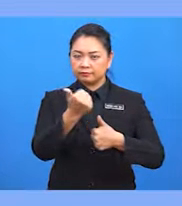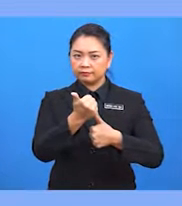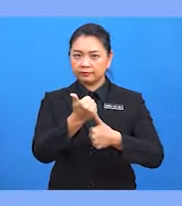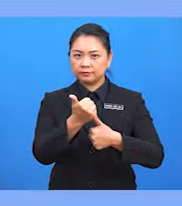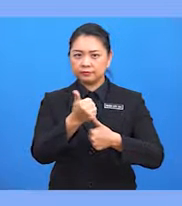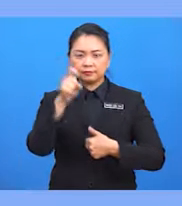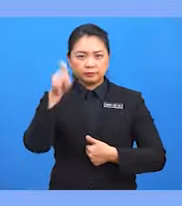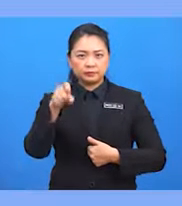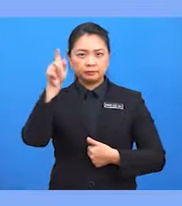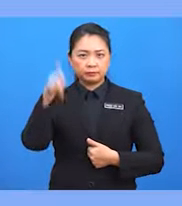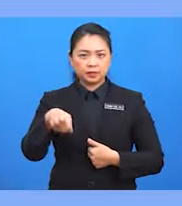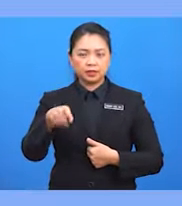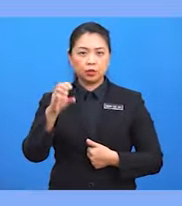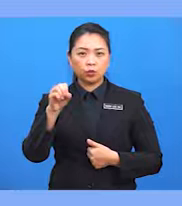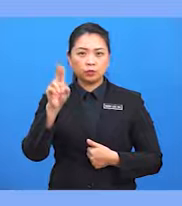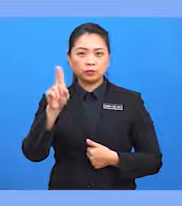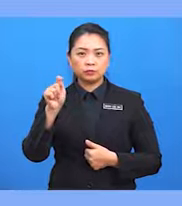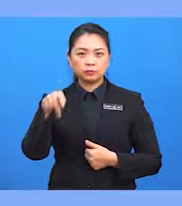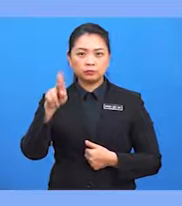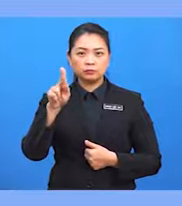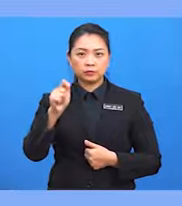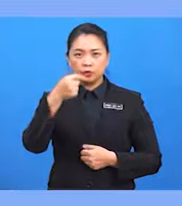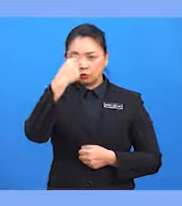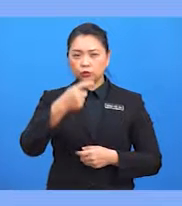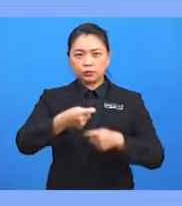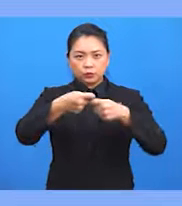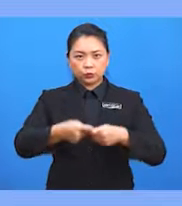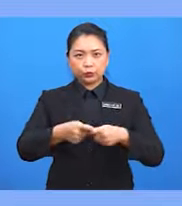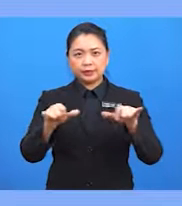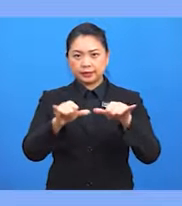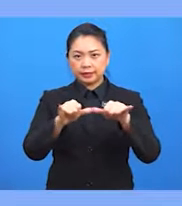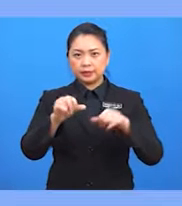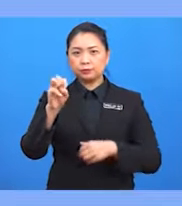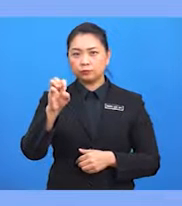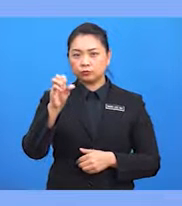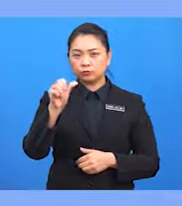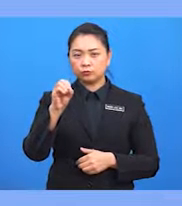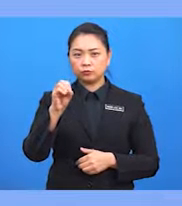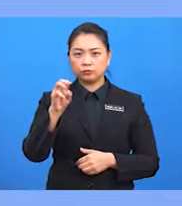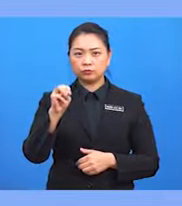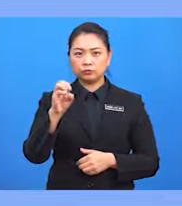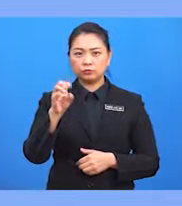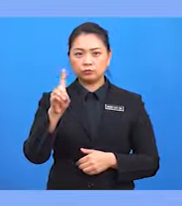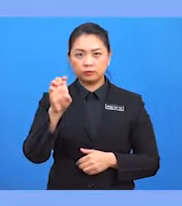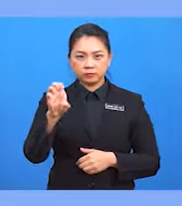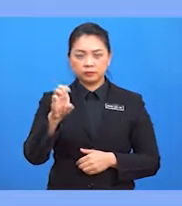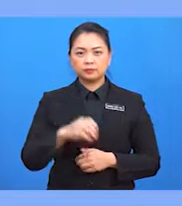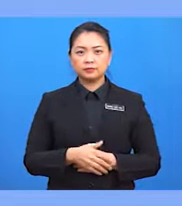adalah kenal pasti output untuk menentukan saiz, mode dan resolusi imej.